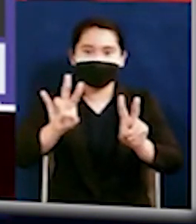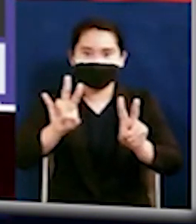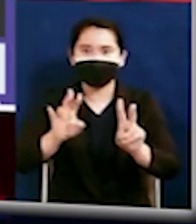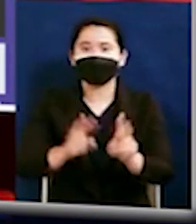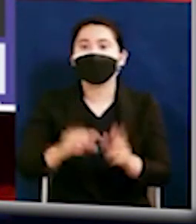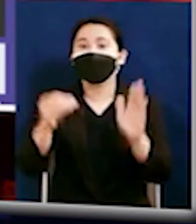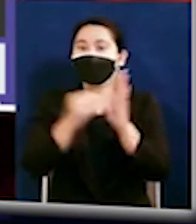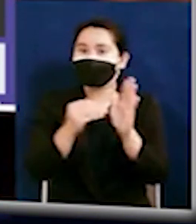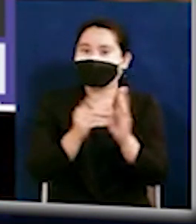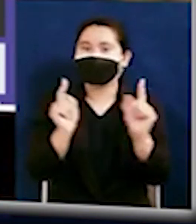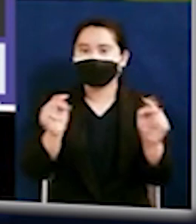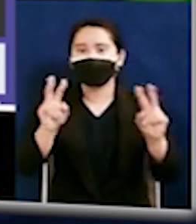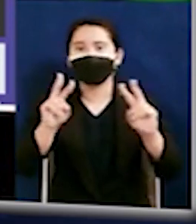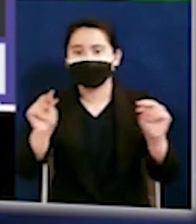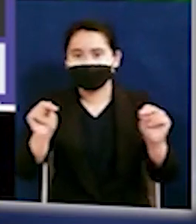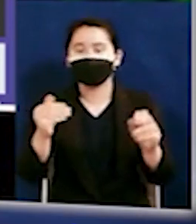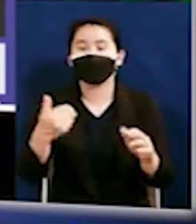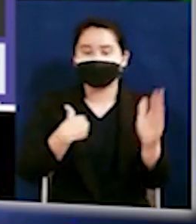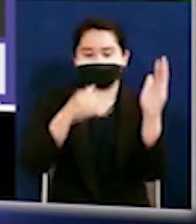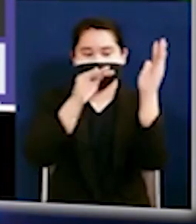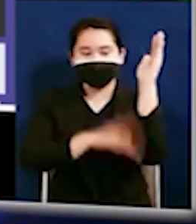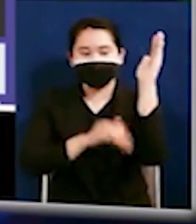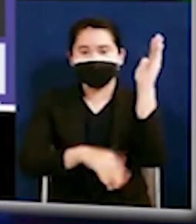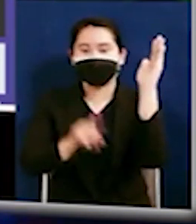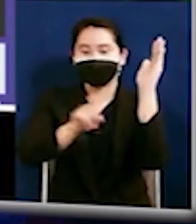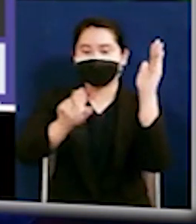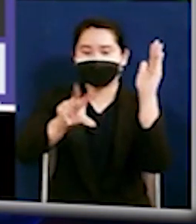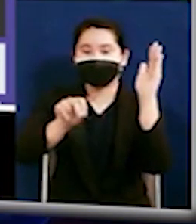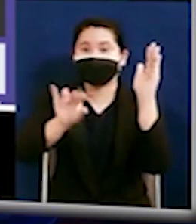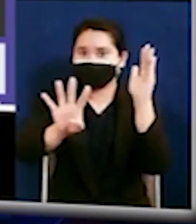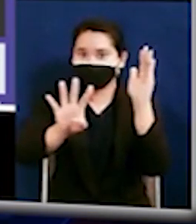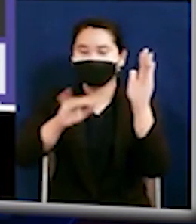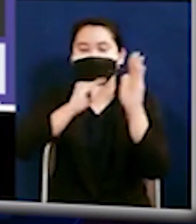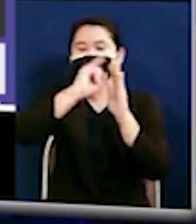2,437 เสียชีวิต18